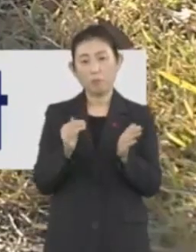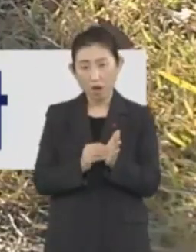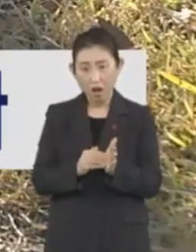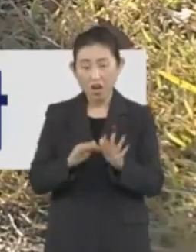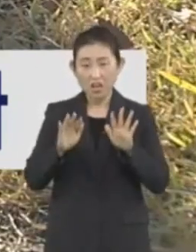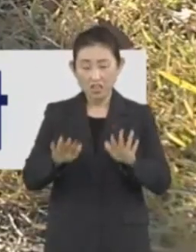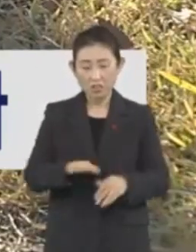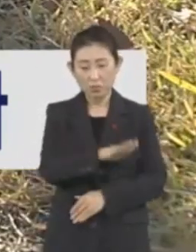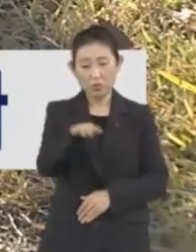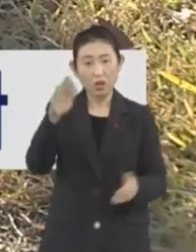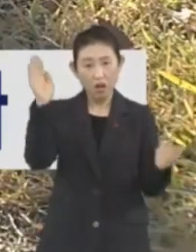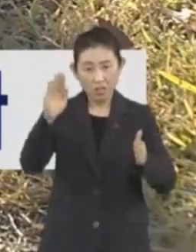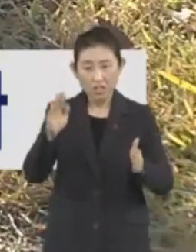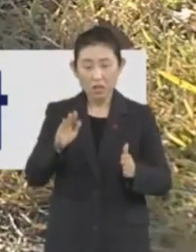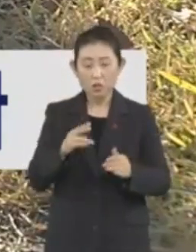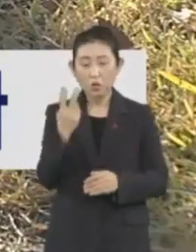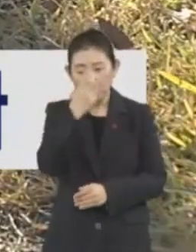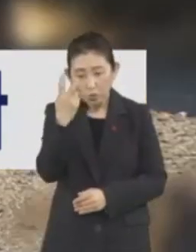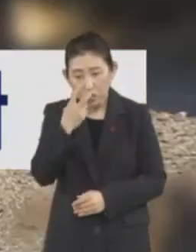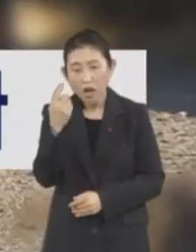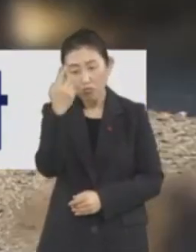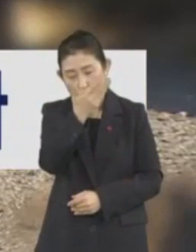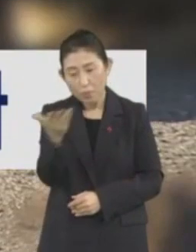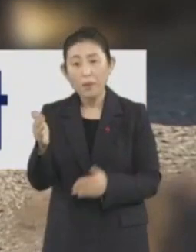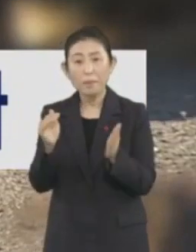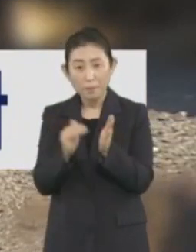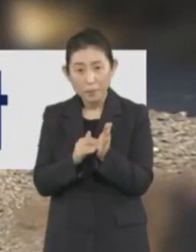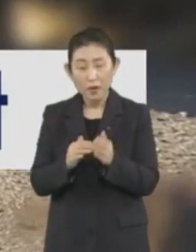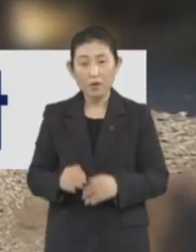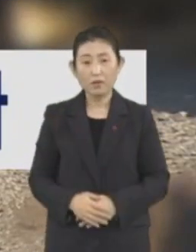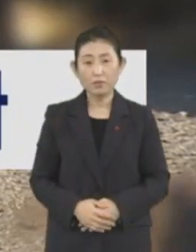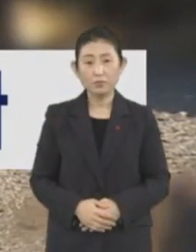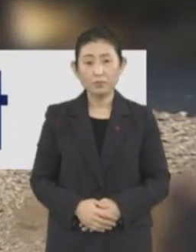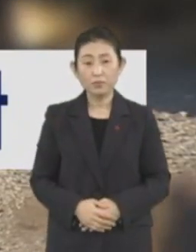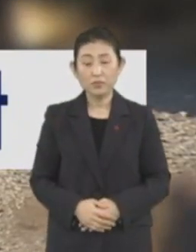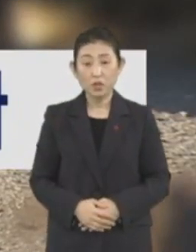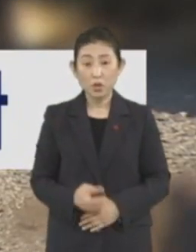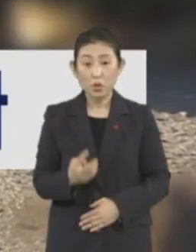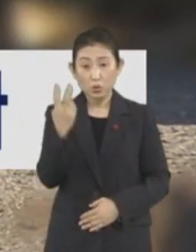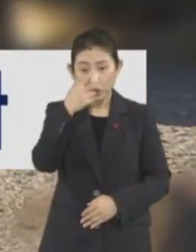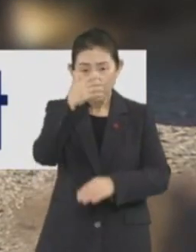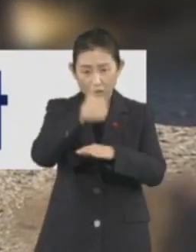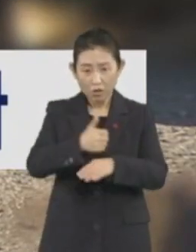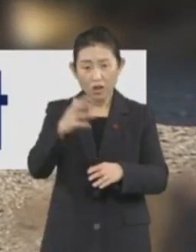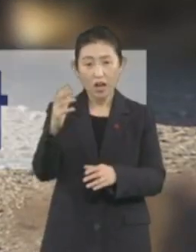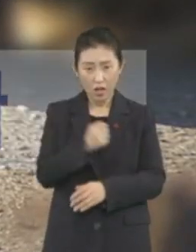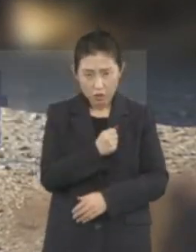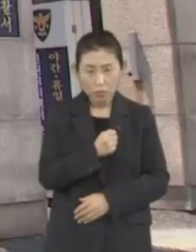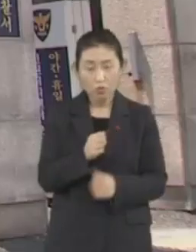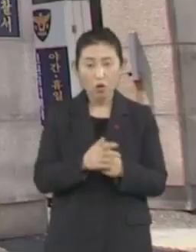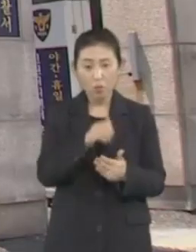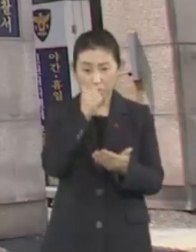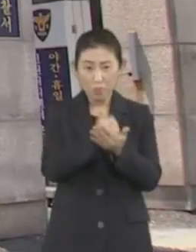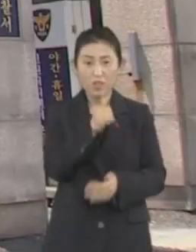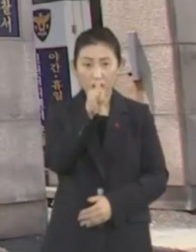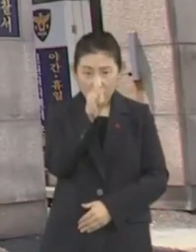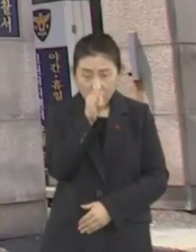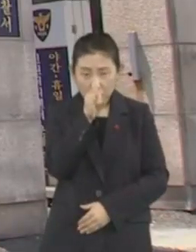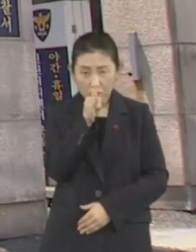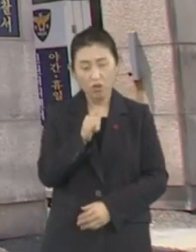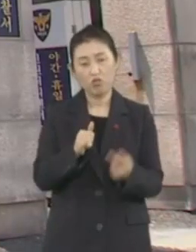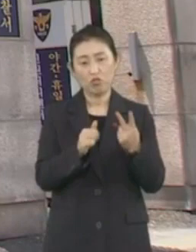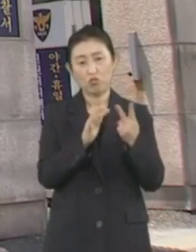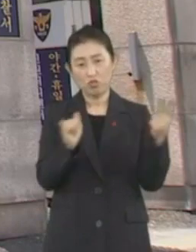전교생을 대상으로 전수 조사를 벌였다고 밝혔습니다 평소에는 전수조사 결과를 검토한 데 범죄 혐의점이